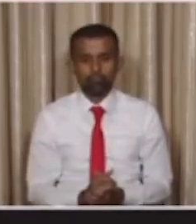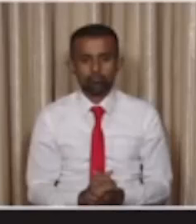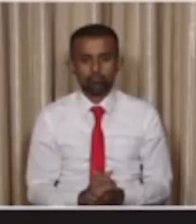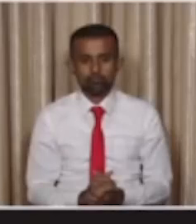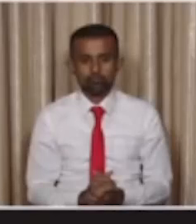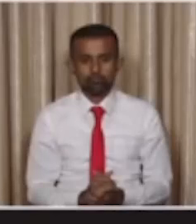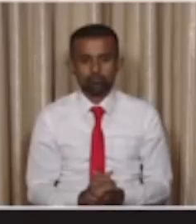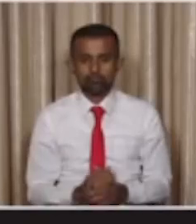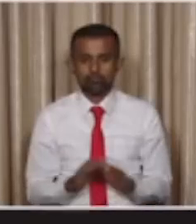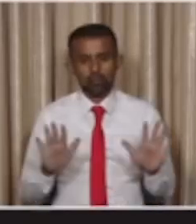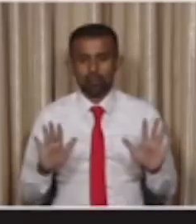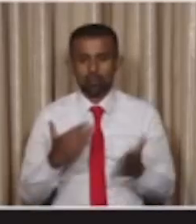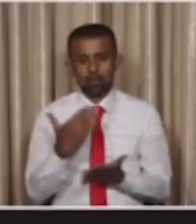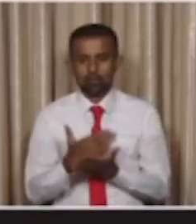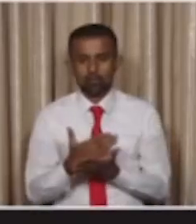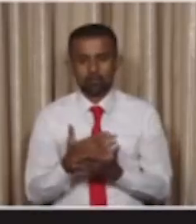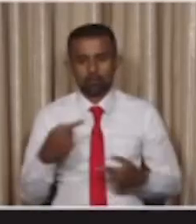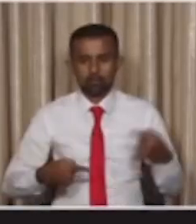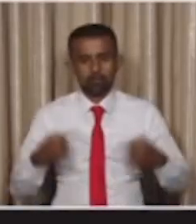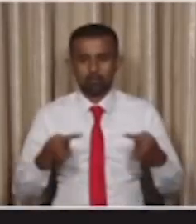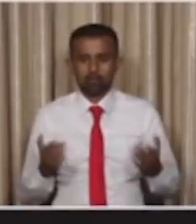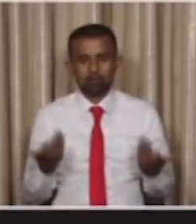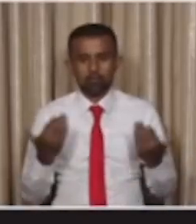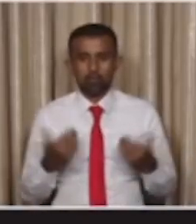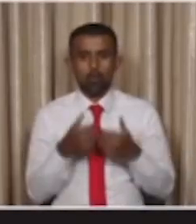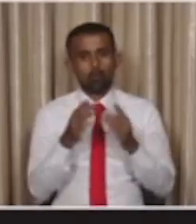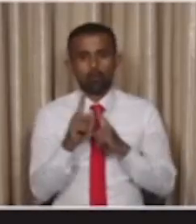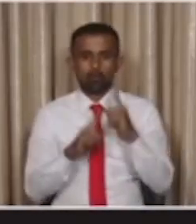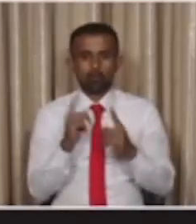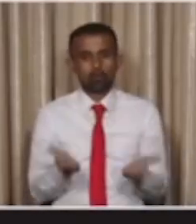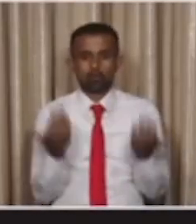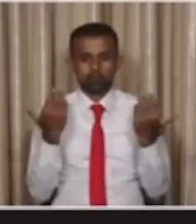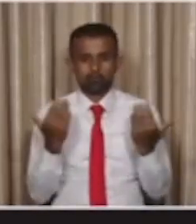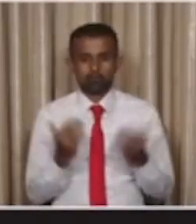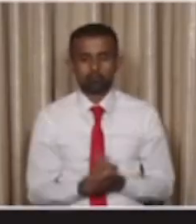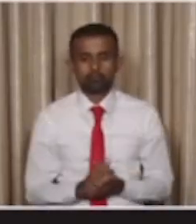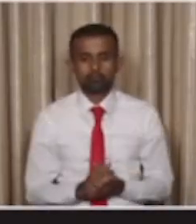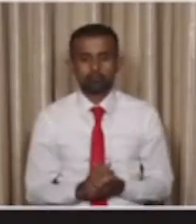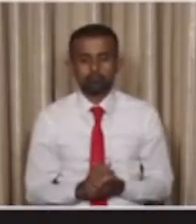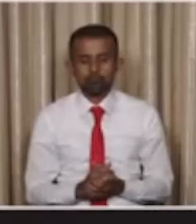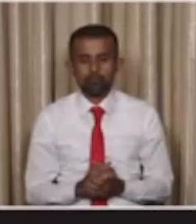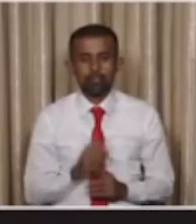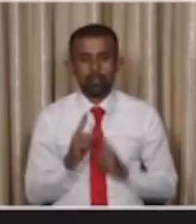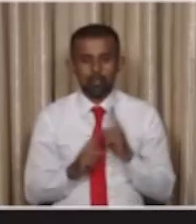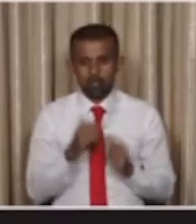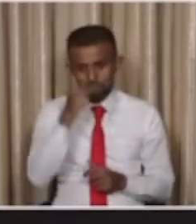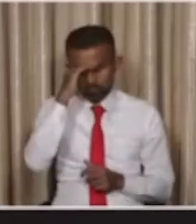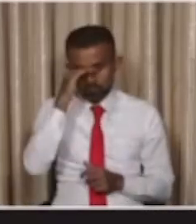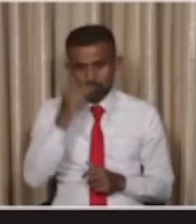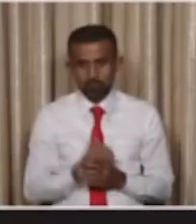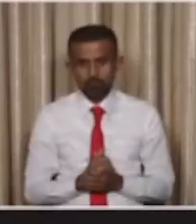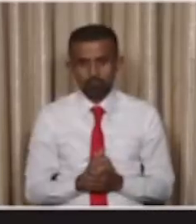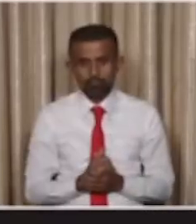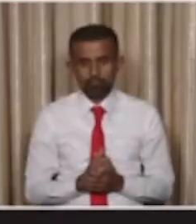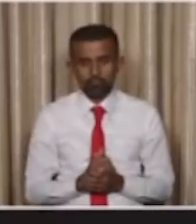දැන් ඔතනින් ඔක නතර කරලා විවාදෙට යමු අපි. විවාදෙදී ඔක්කොම ගන්න. ඔව්. ගරු කතානායකතුමා,